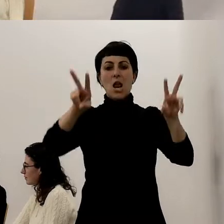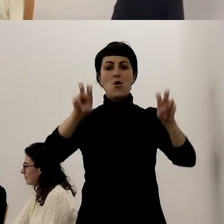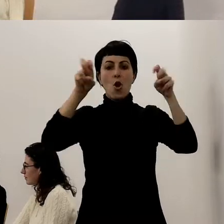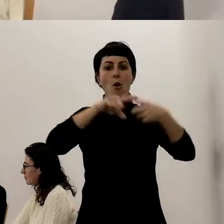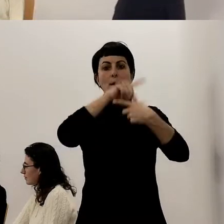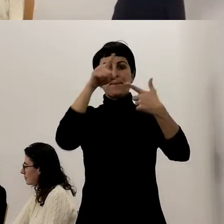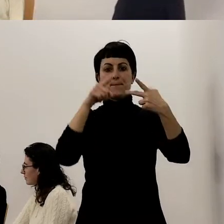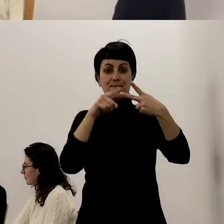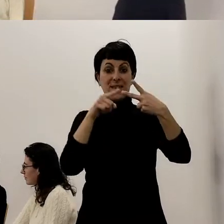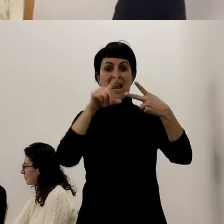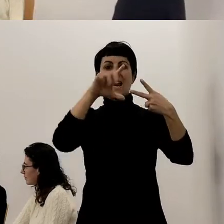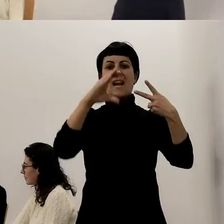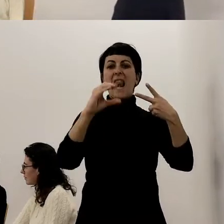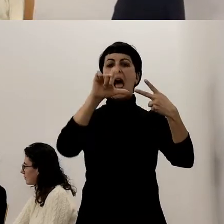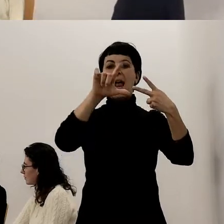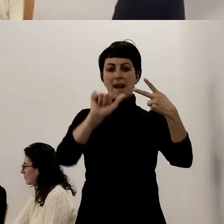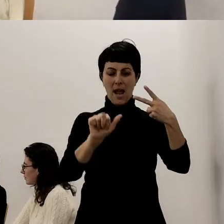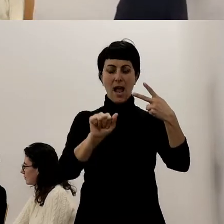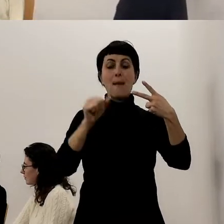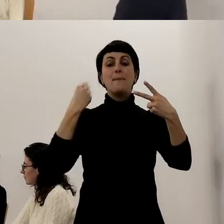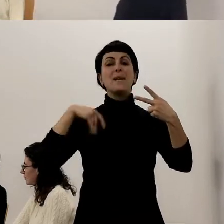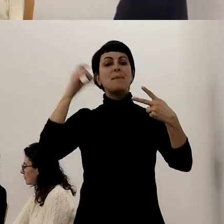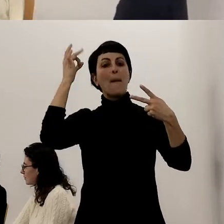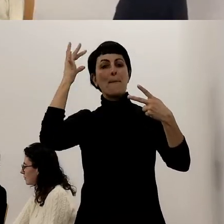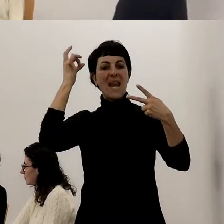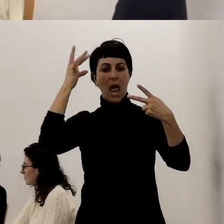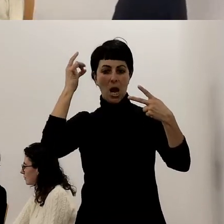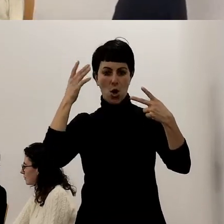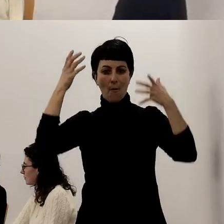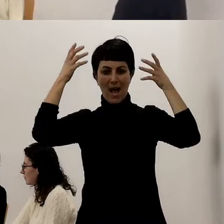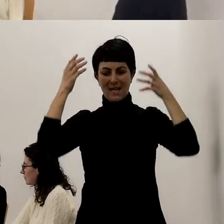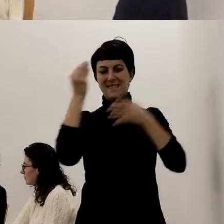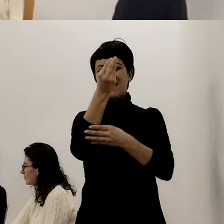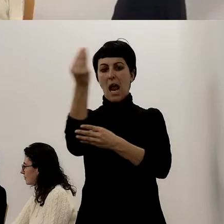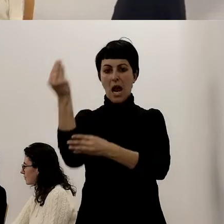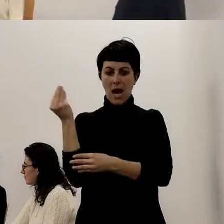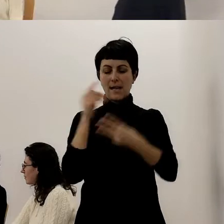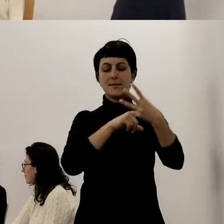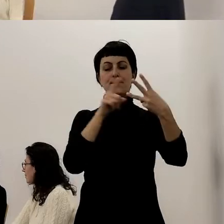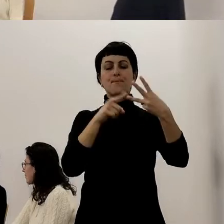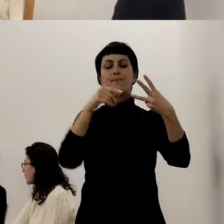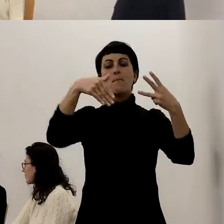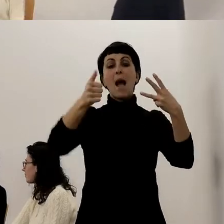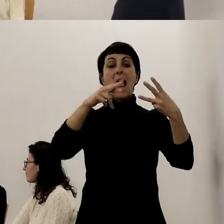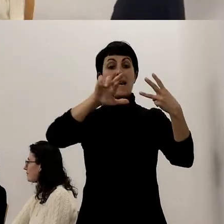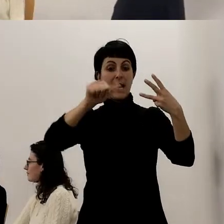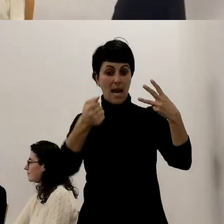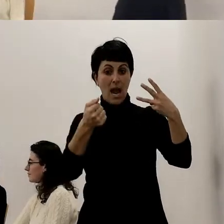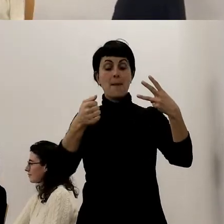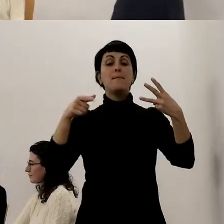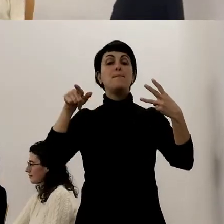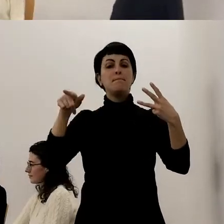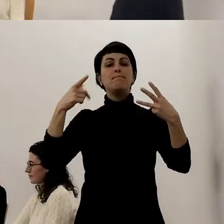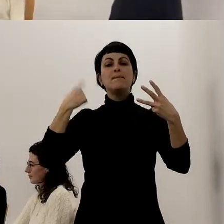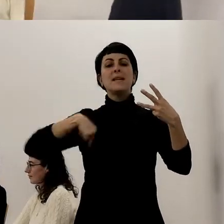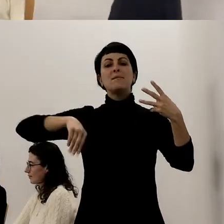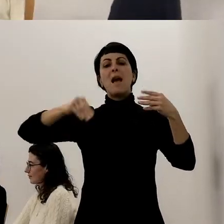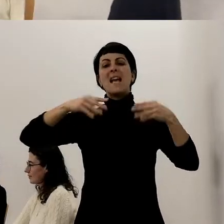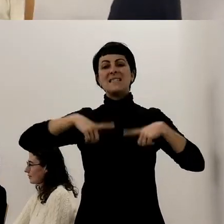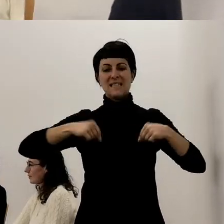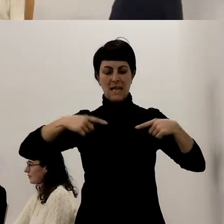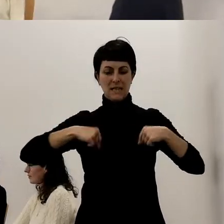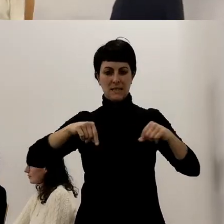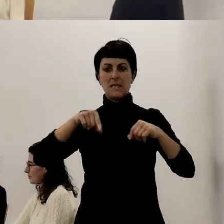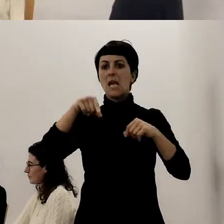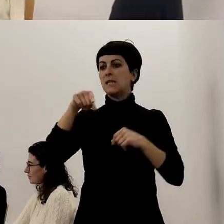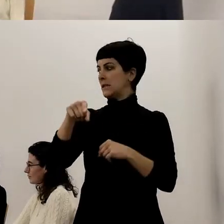és gegantera dels Gegants de Vilanova i la Geltrú, la Maria Hernández, gegantera dels Gegants Americanos de Sitges, que els coneixereu